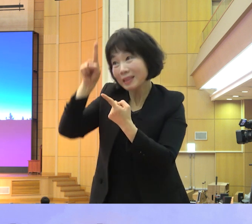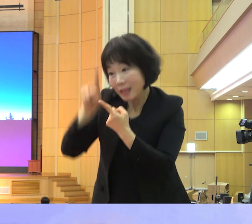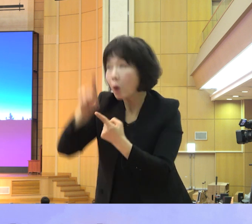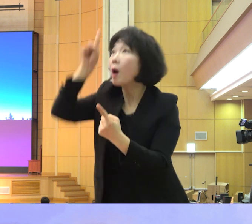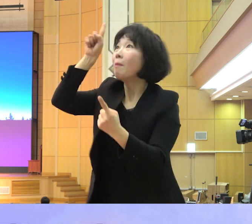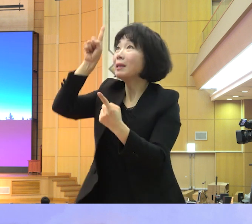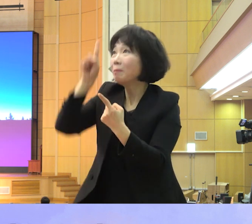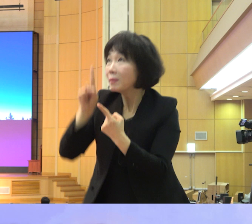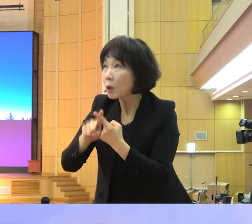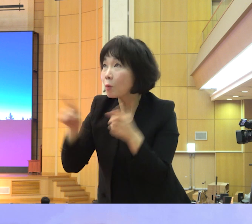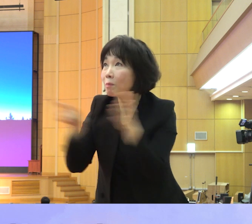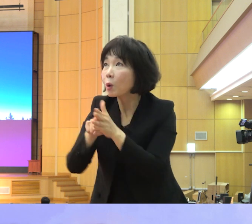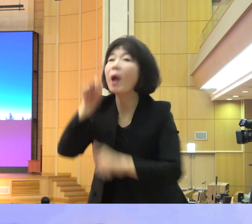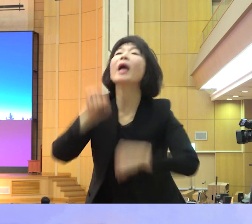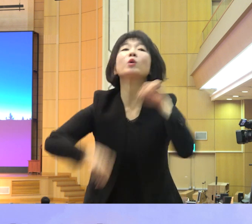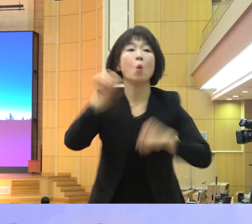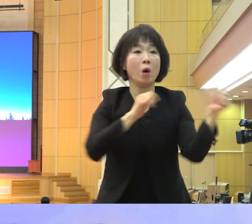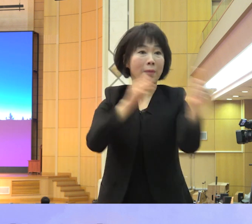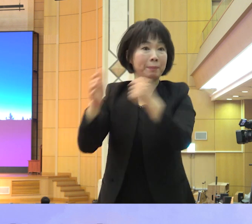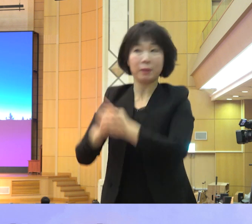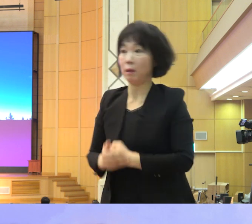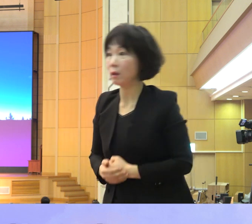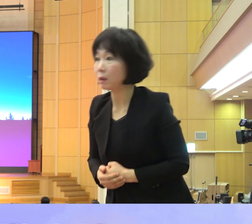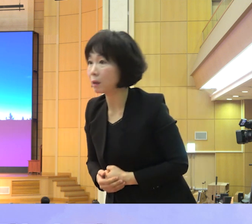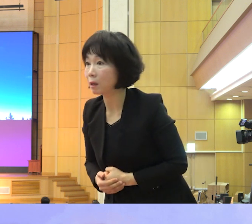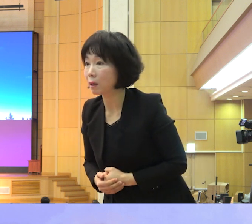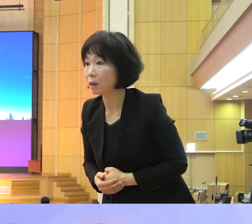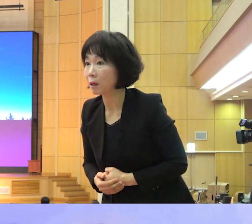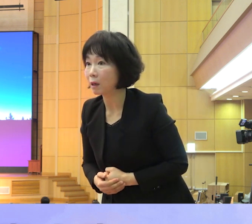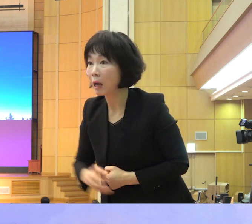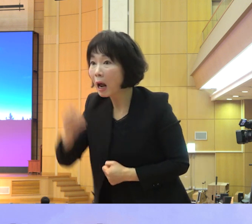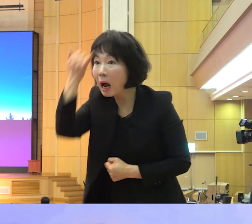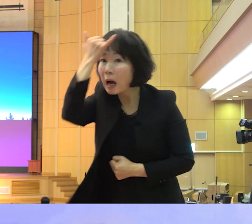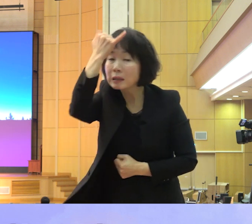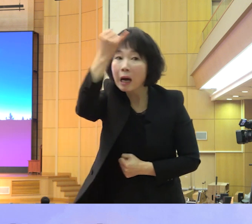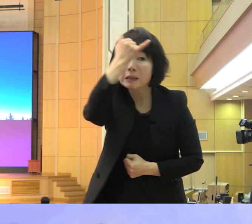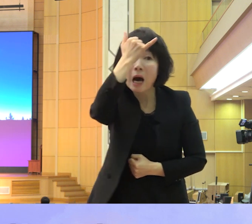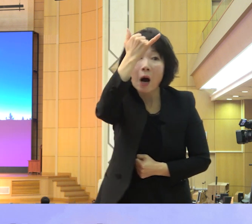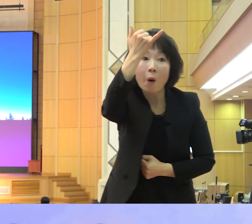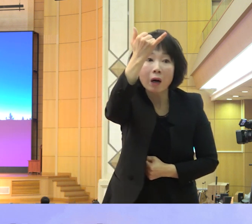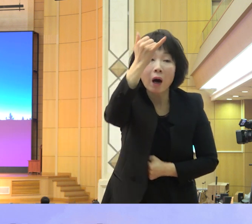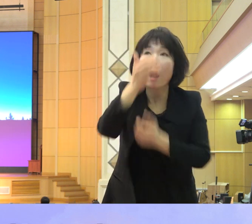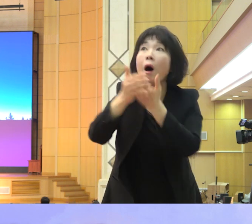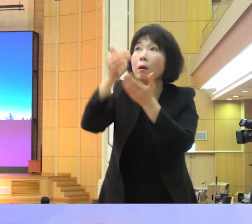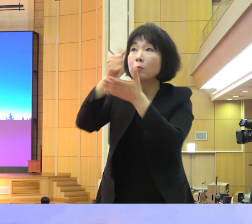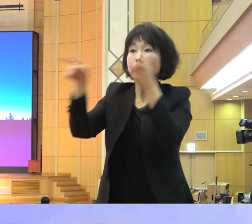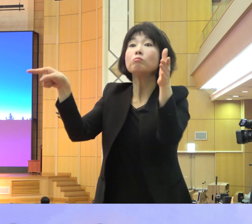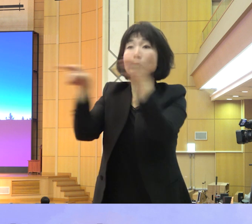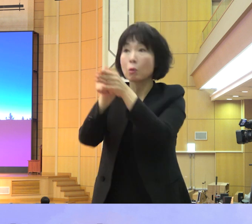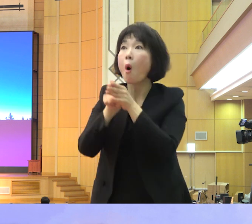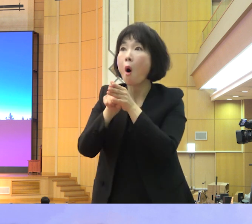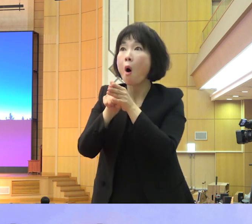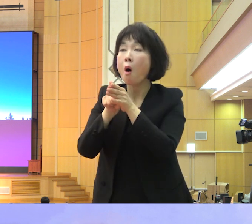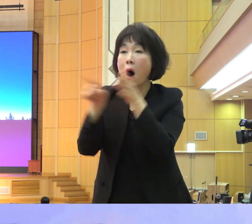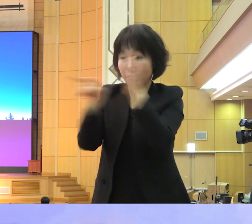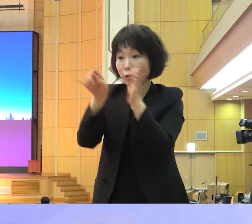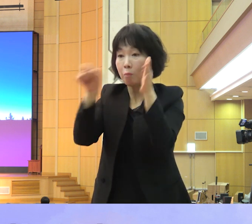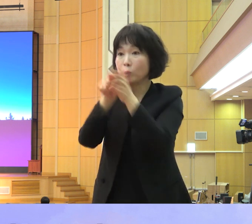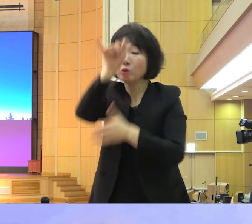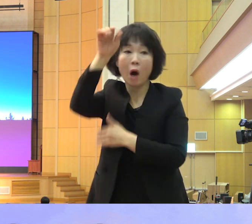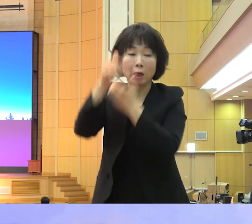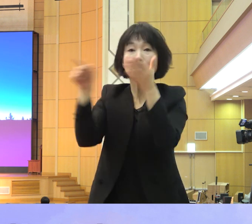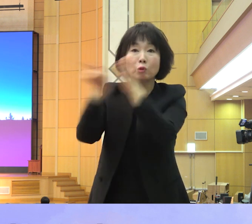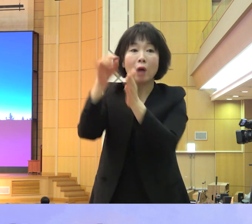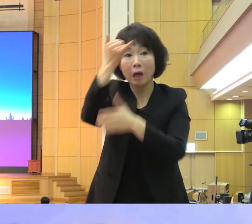것입니다. 아담 하와가 하나님 안 믿었단 말 없어요. 성경 말씀은 하나님을 믿지